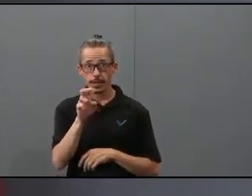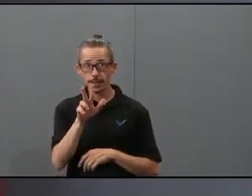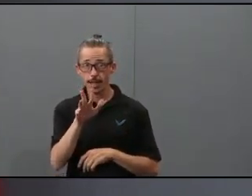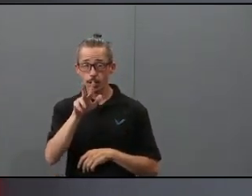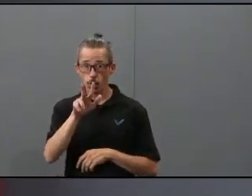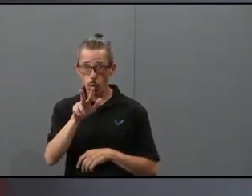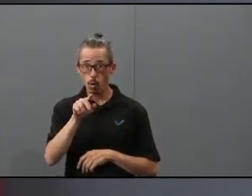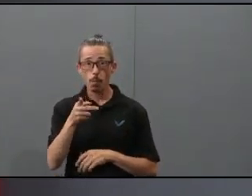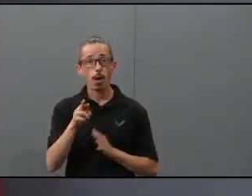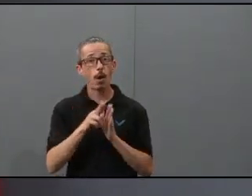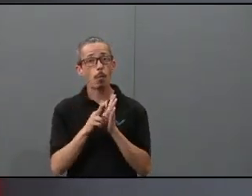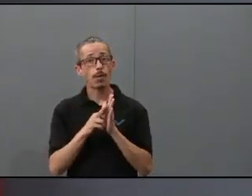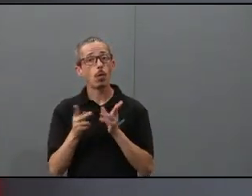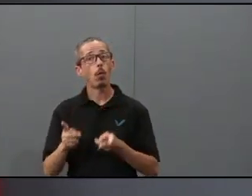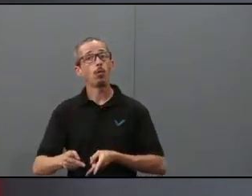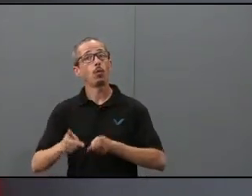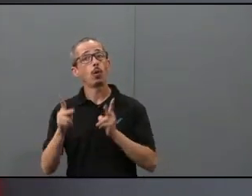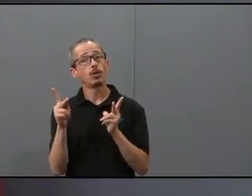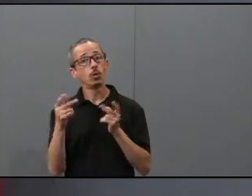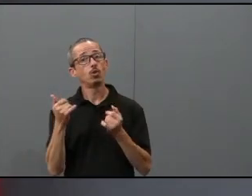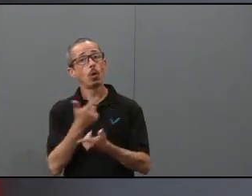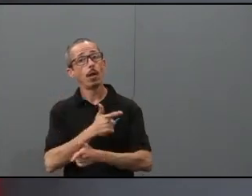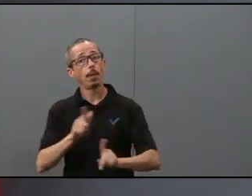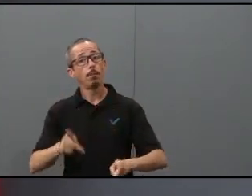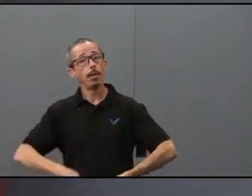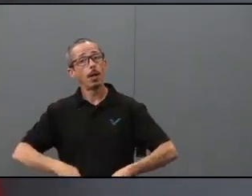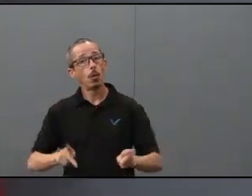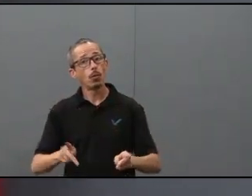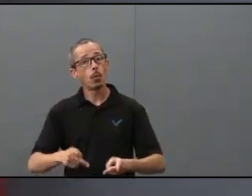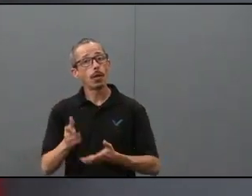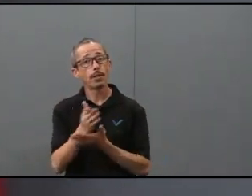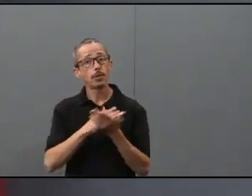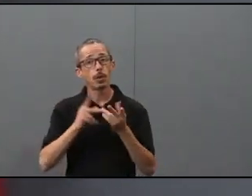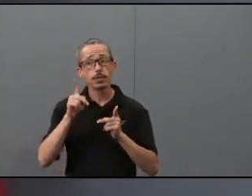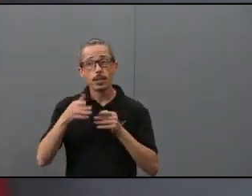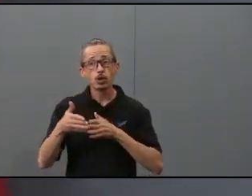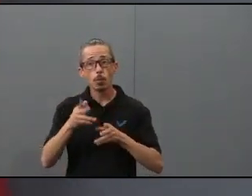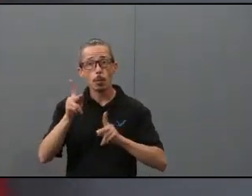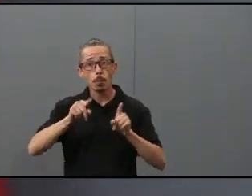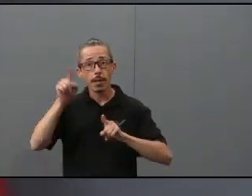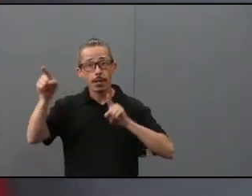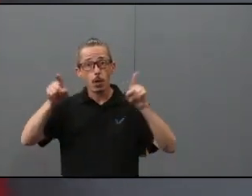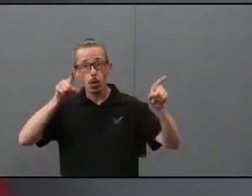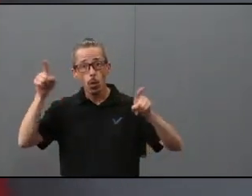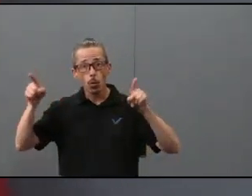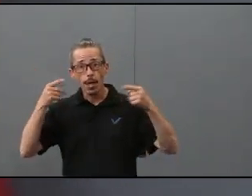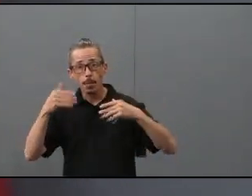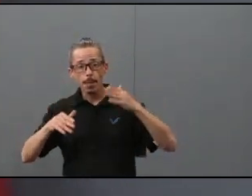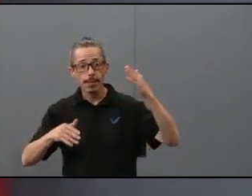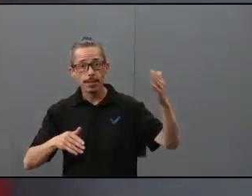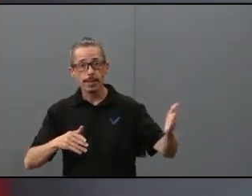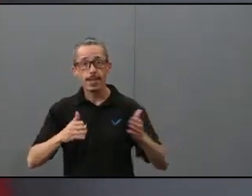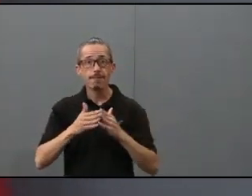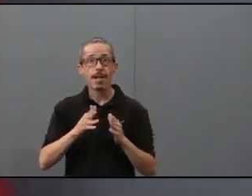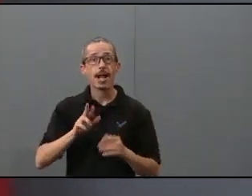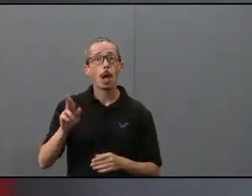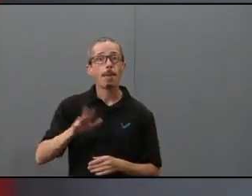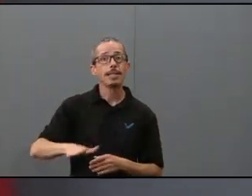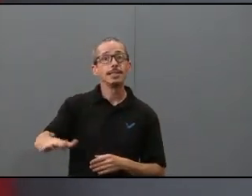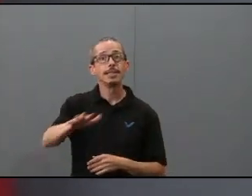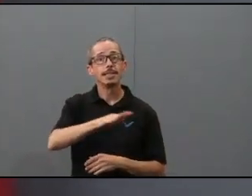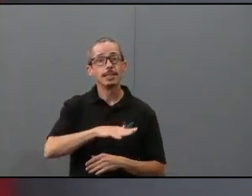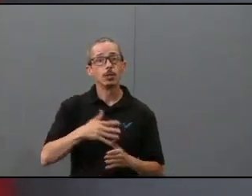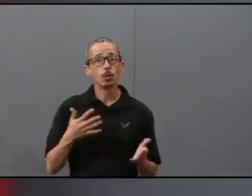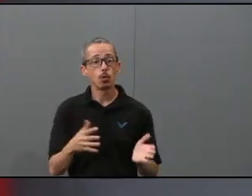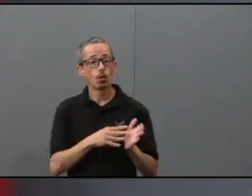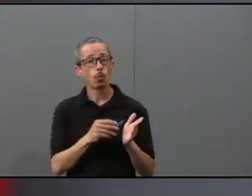intitulé règlement autorisant le jeu libre dans sur certains chemins public dans les limites de la ville de repentignie